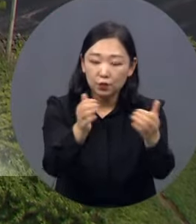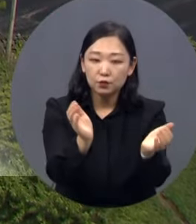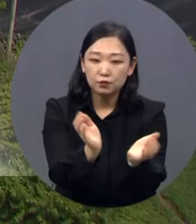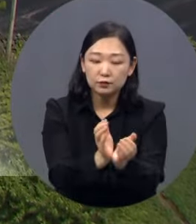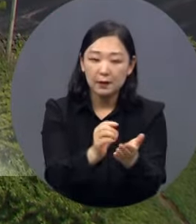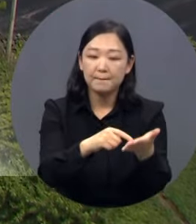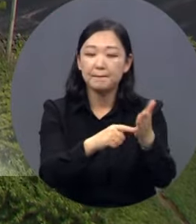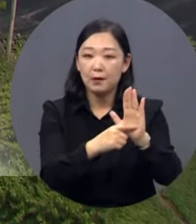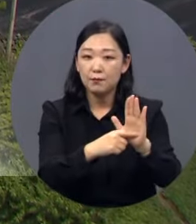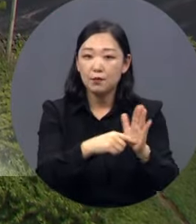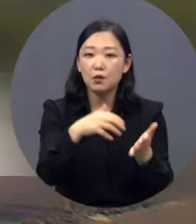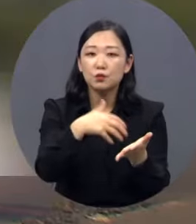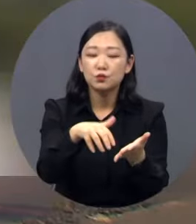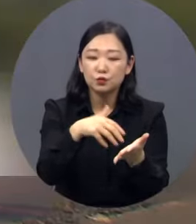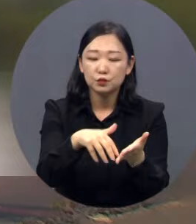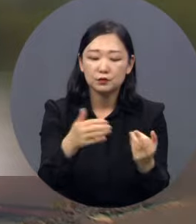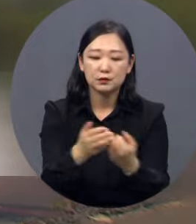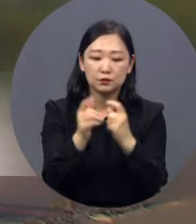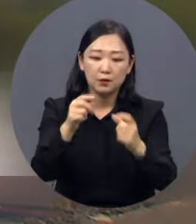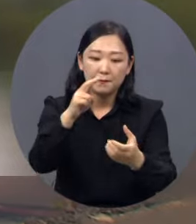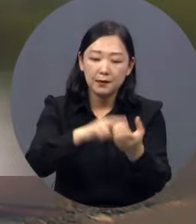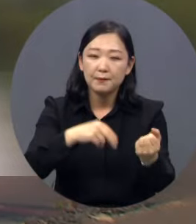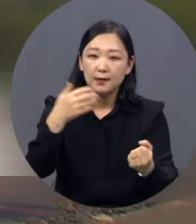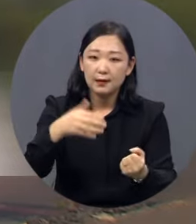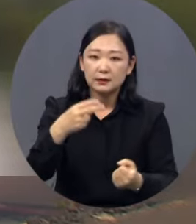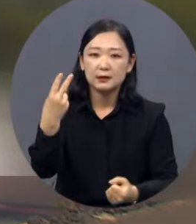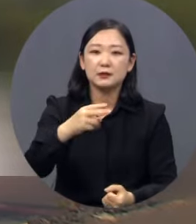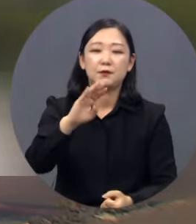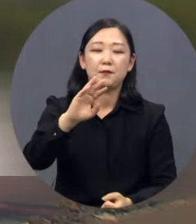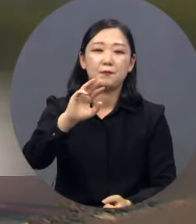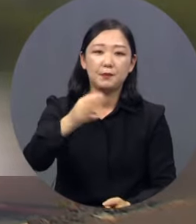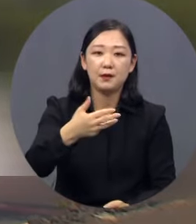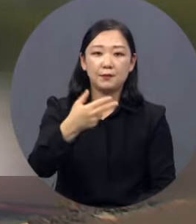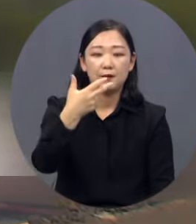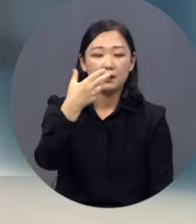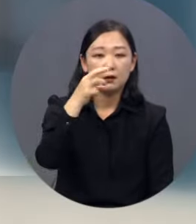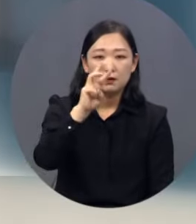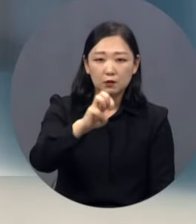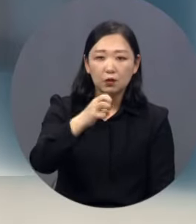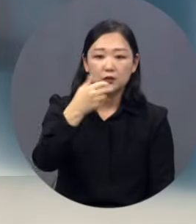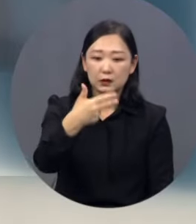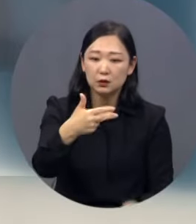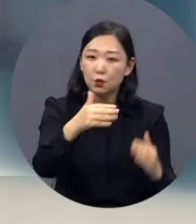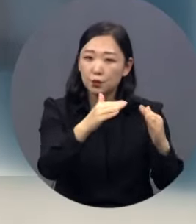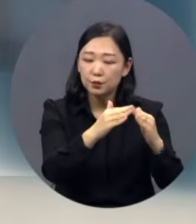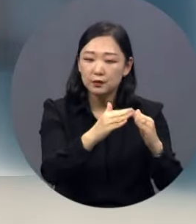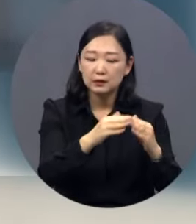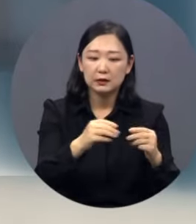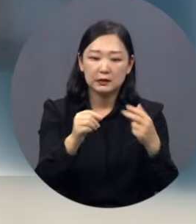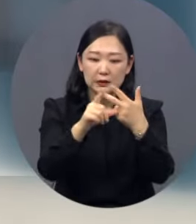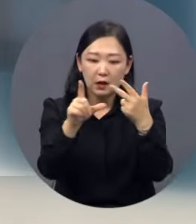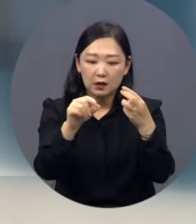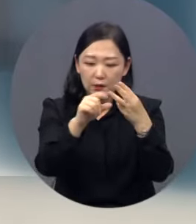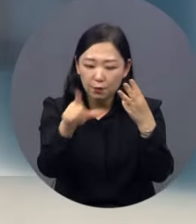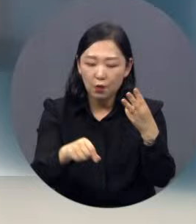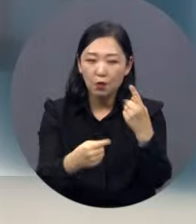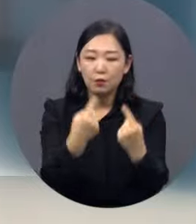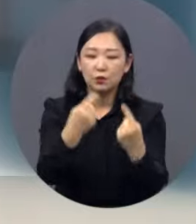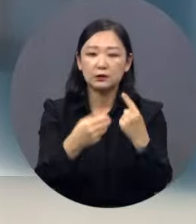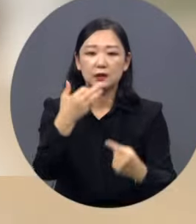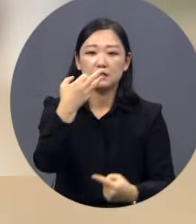통계에 따르면 주 미분양 주택은 2837 7로 3월보다 14.2%